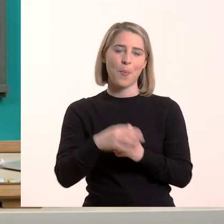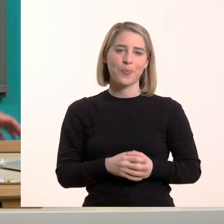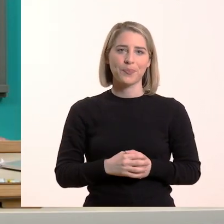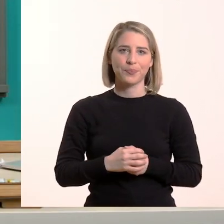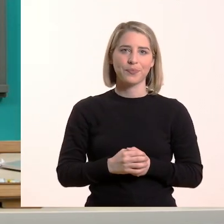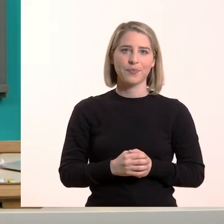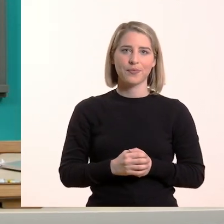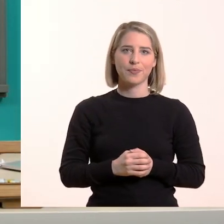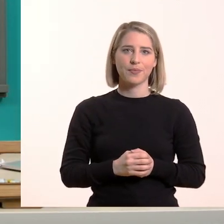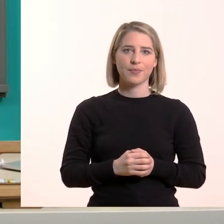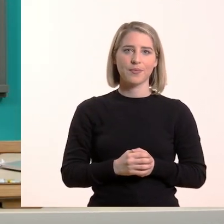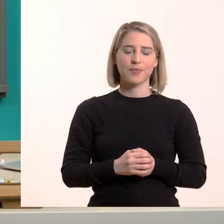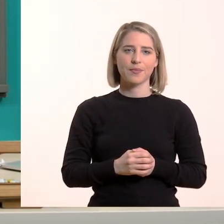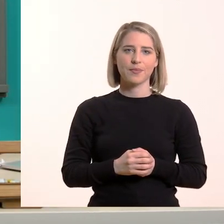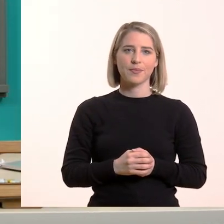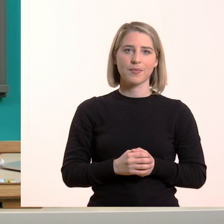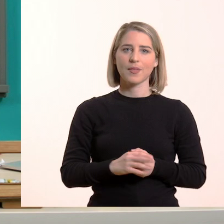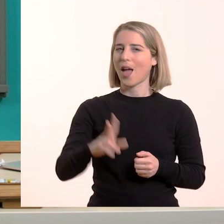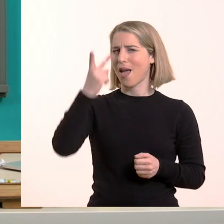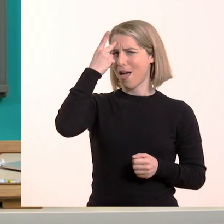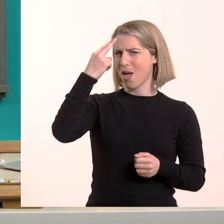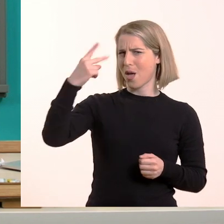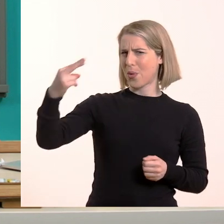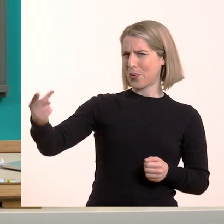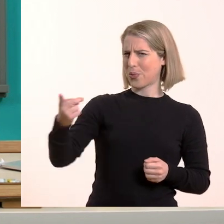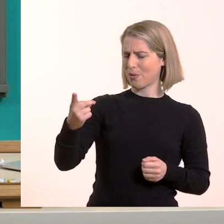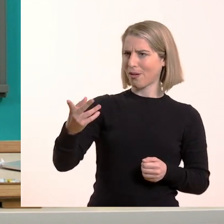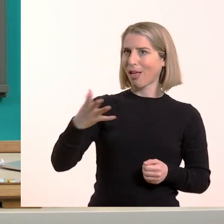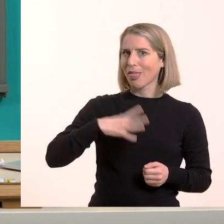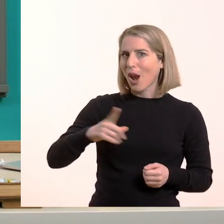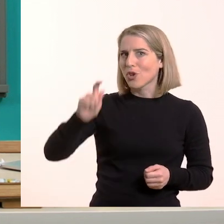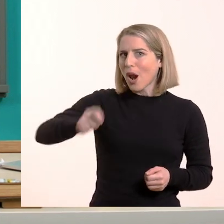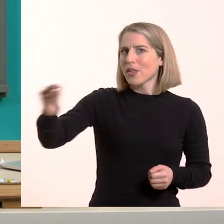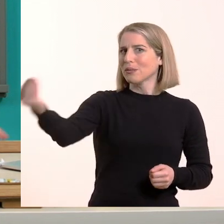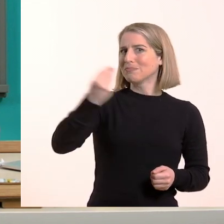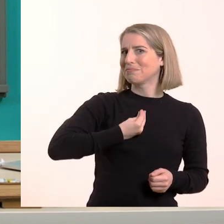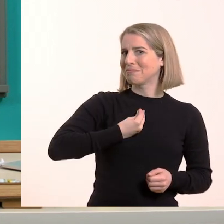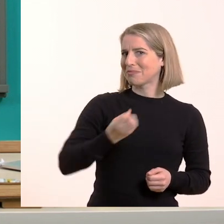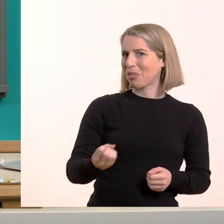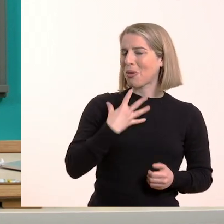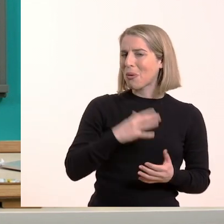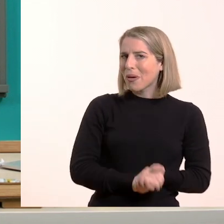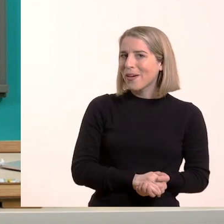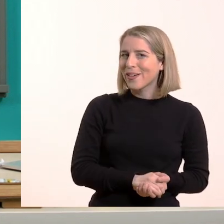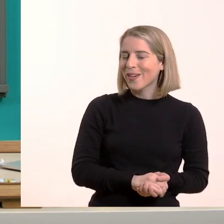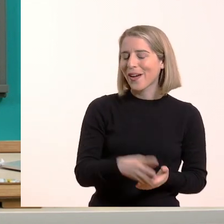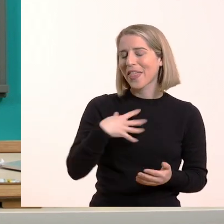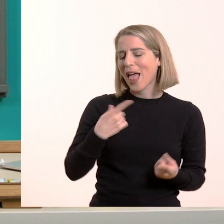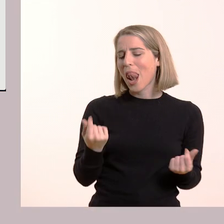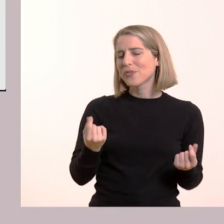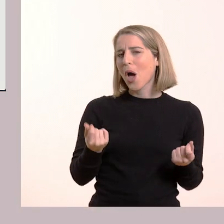βρήκε η μάγισσά μας. Έξυπνη μάγισσα μας, το δώσε και εμάς το ραβδί αυτό, να βγάζουμε λεφτά